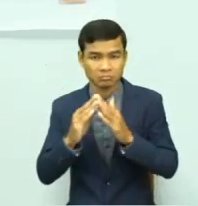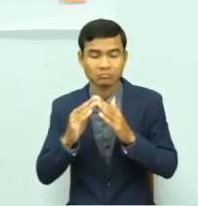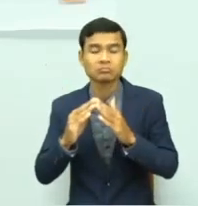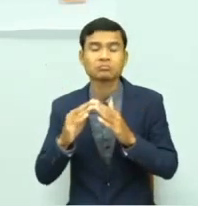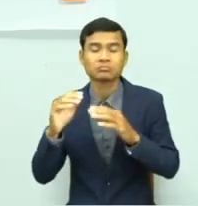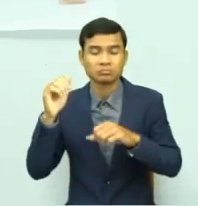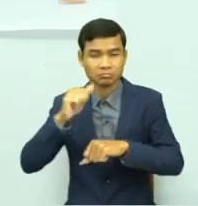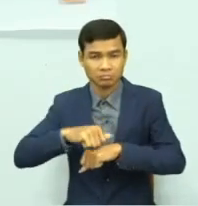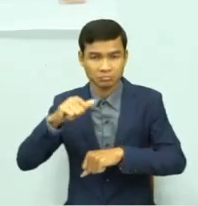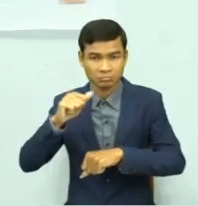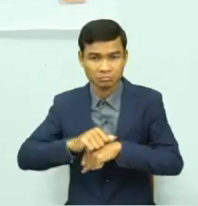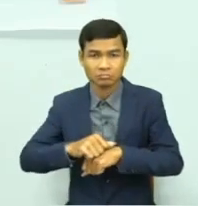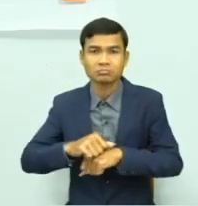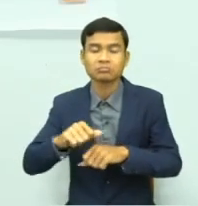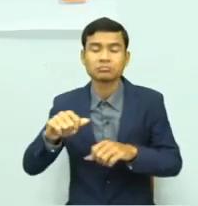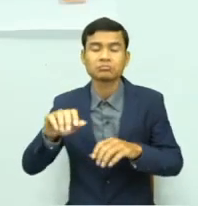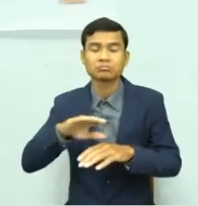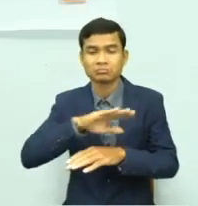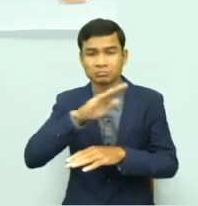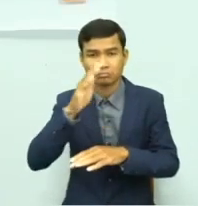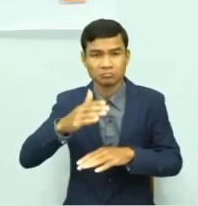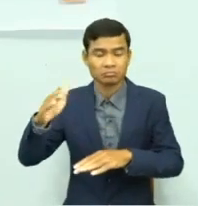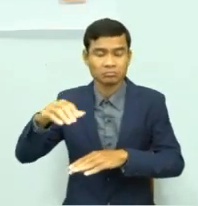xa cầm chàm.